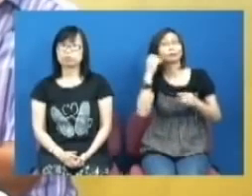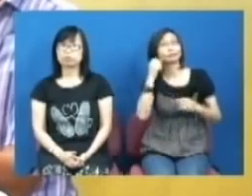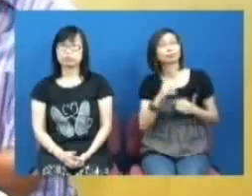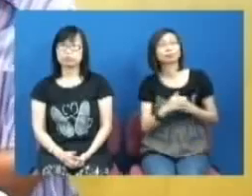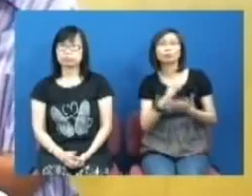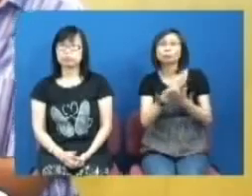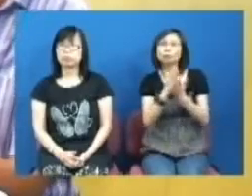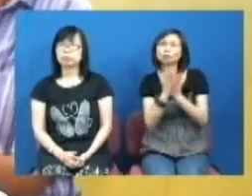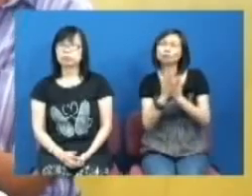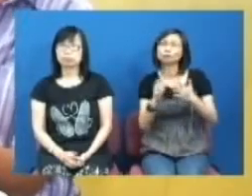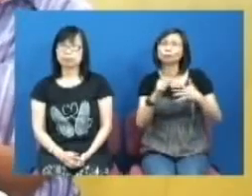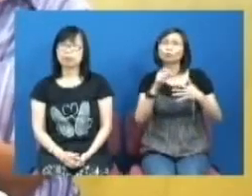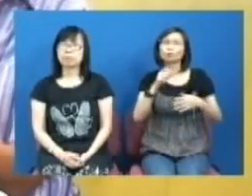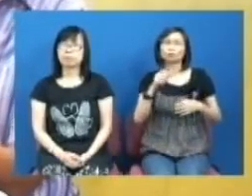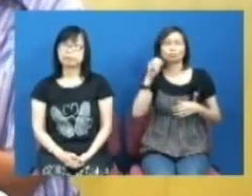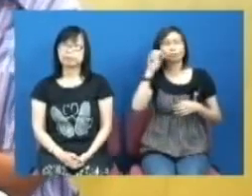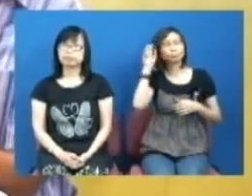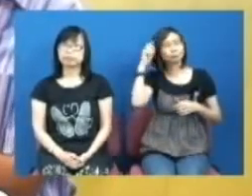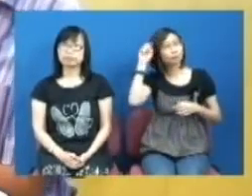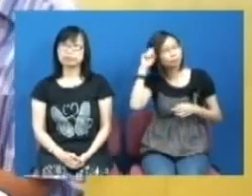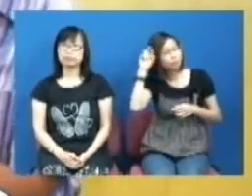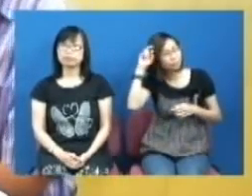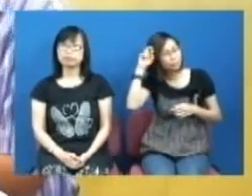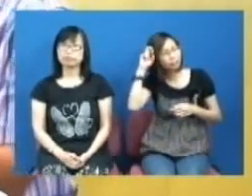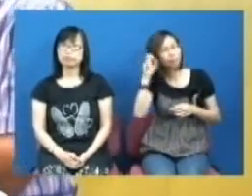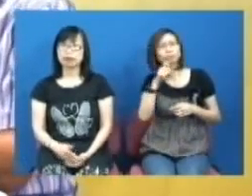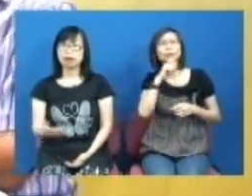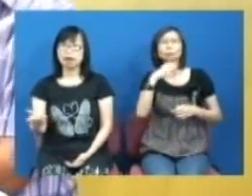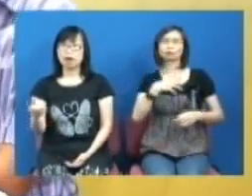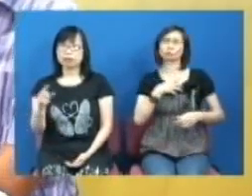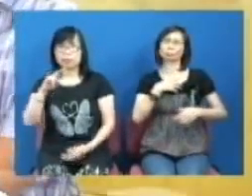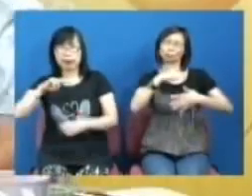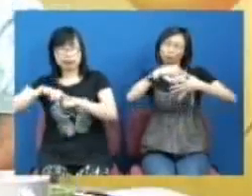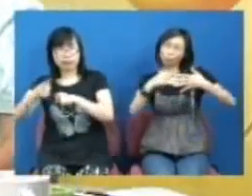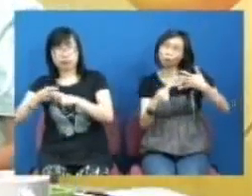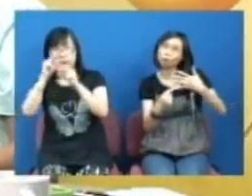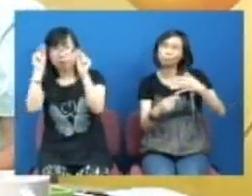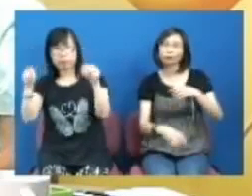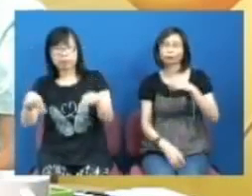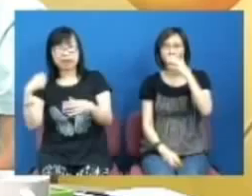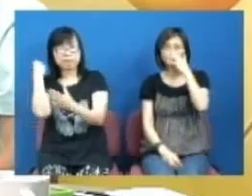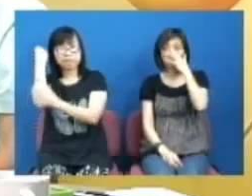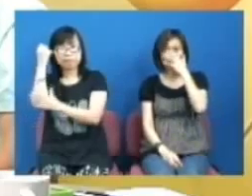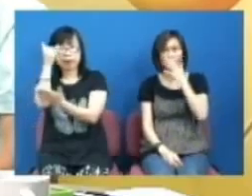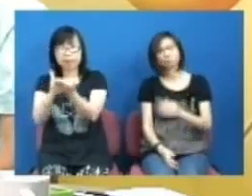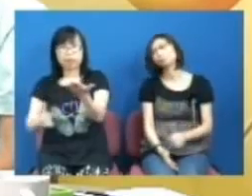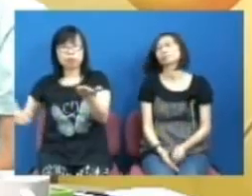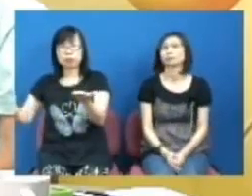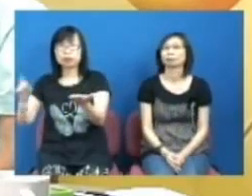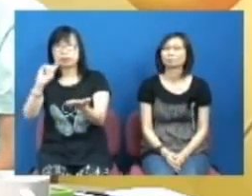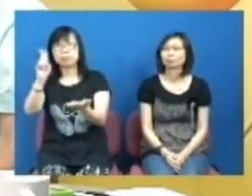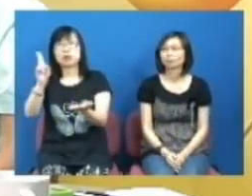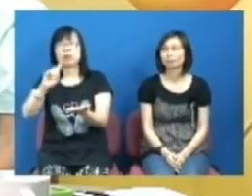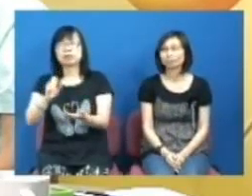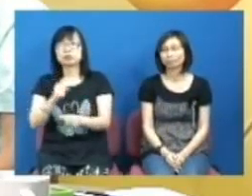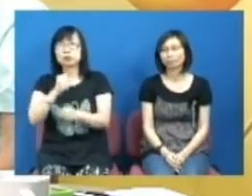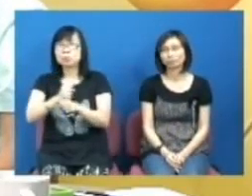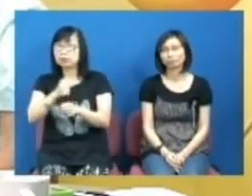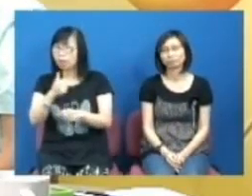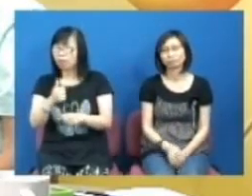個情景時候，有冇覺得係一個倒退？ 另外一個問題就係話，反倒退嘅力量係點樣形成嘅咧？其